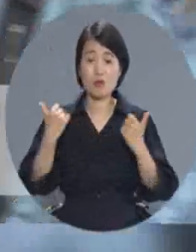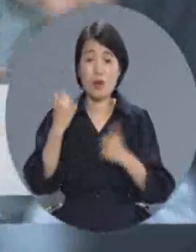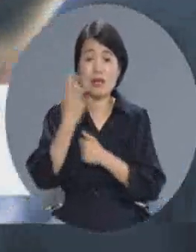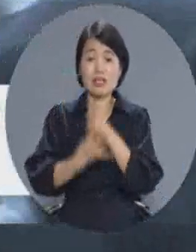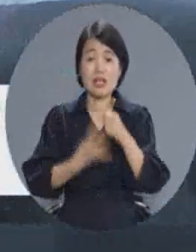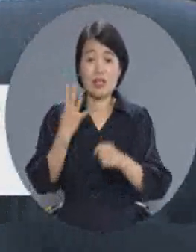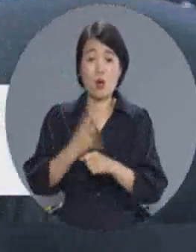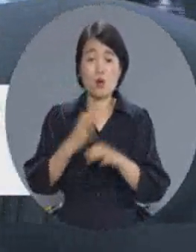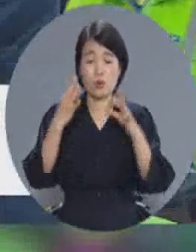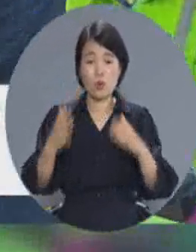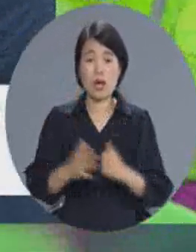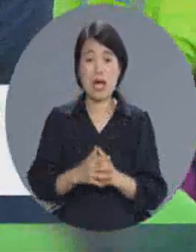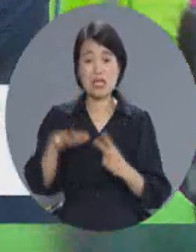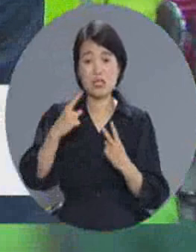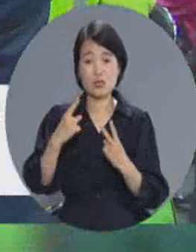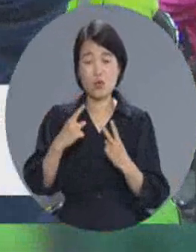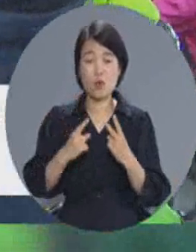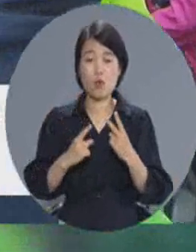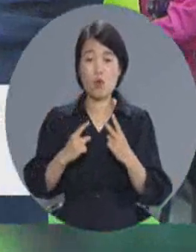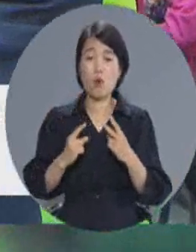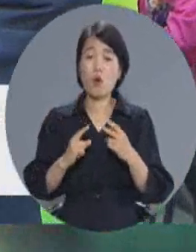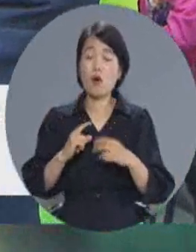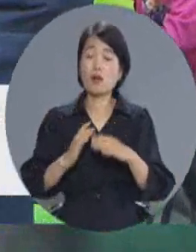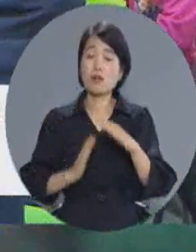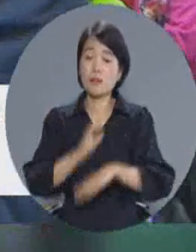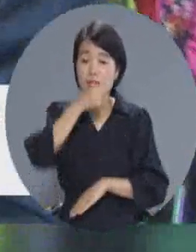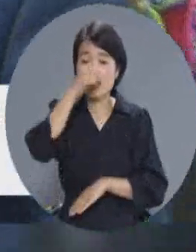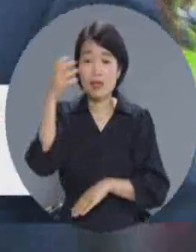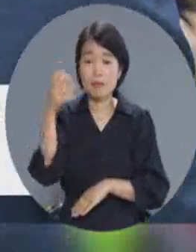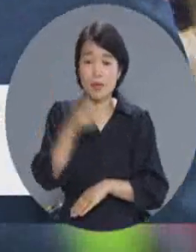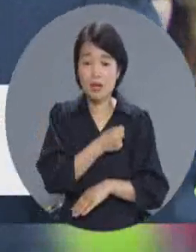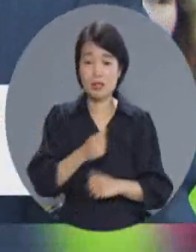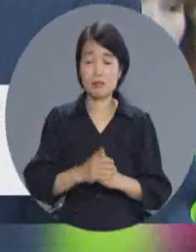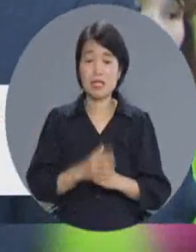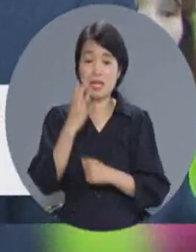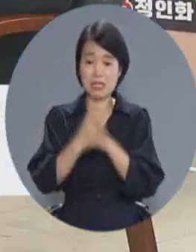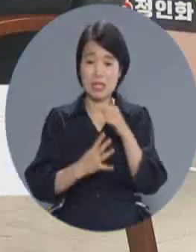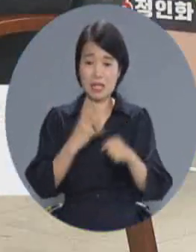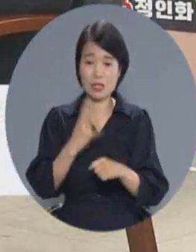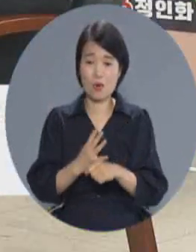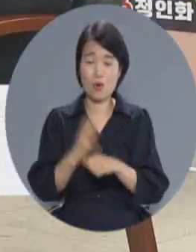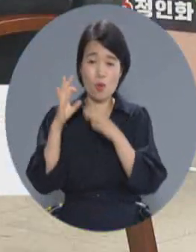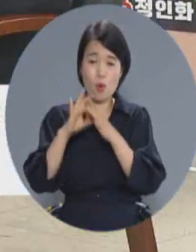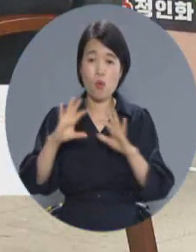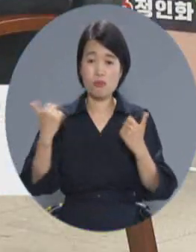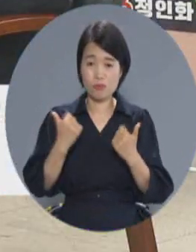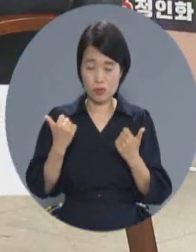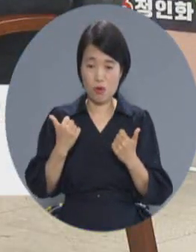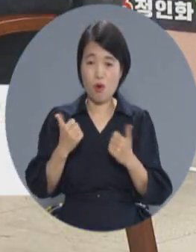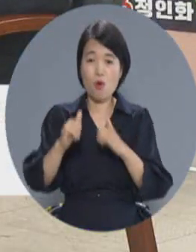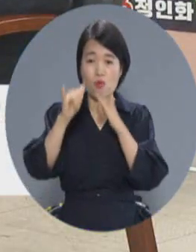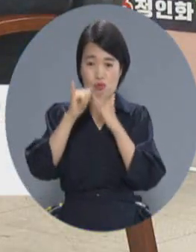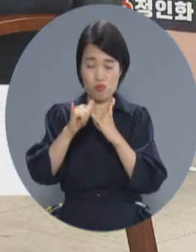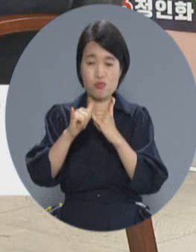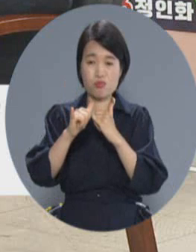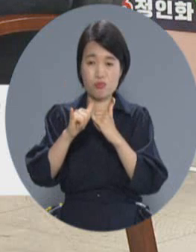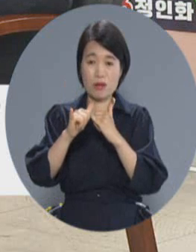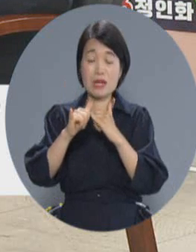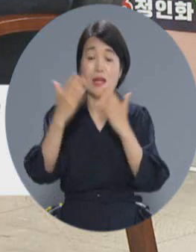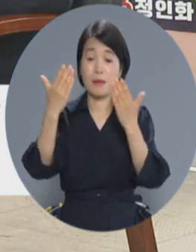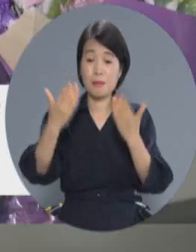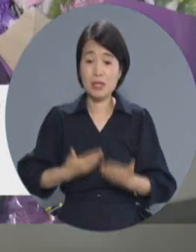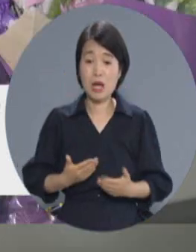4년간 2조 원이 넘는 예산을 확보하였습니다. 4년 연속 국정감사 우수위원상을